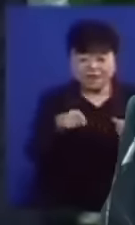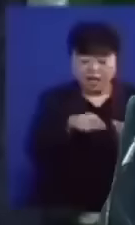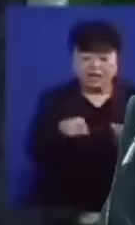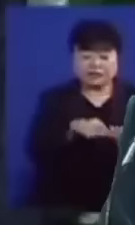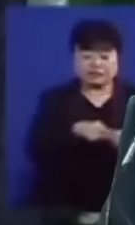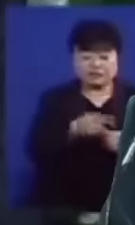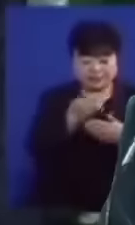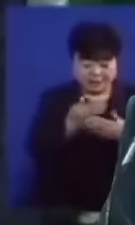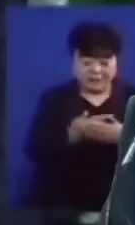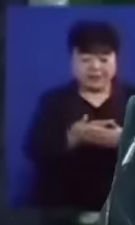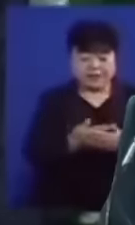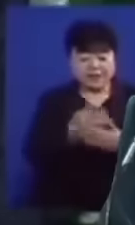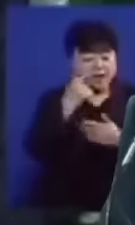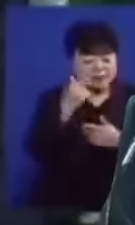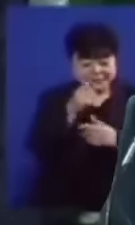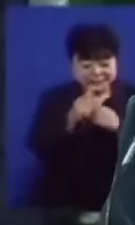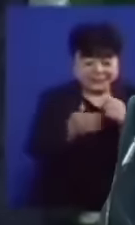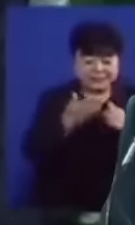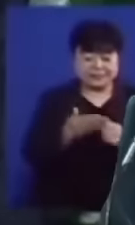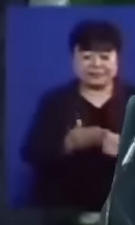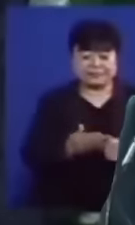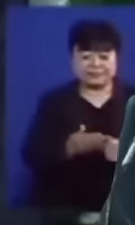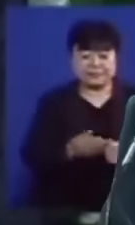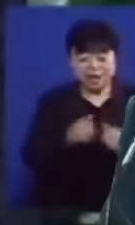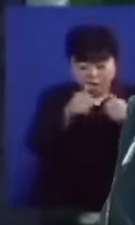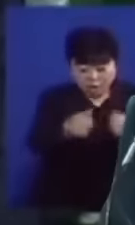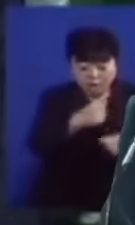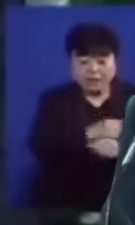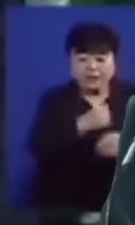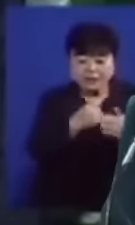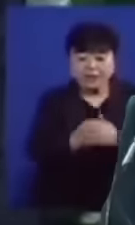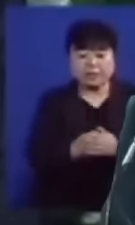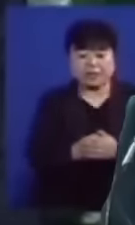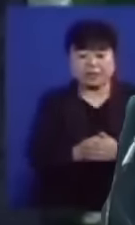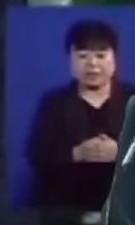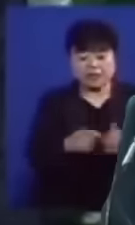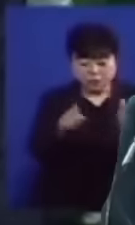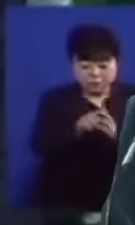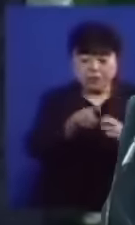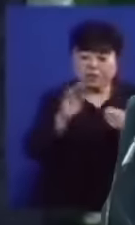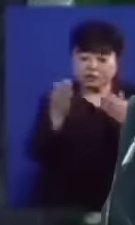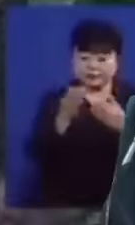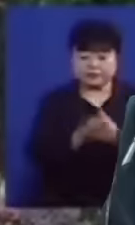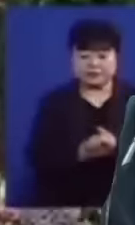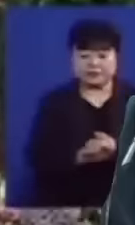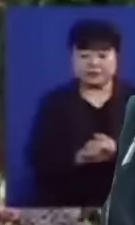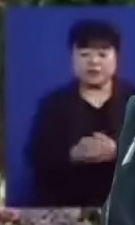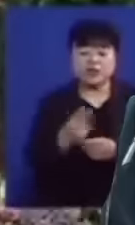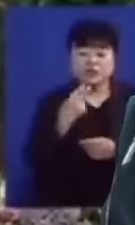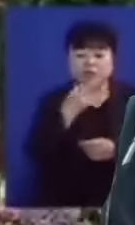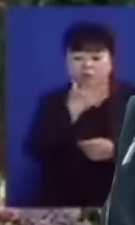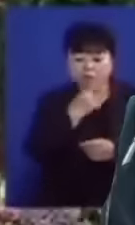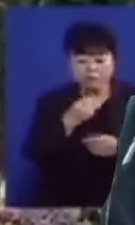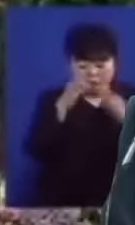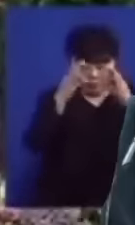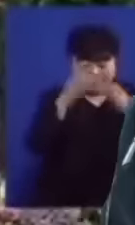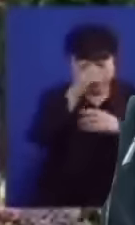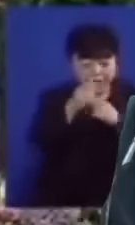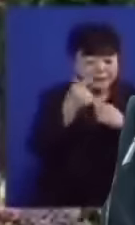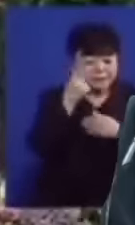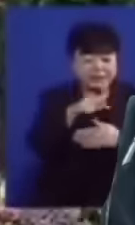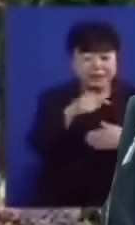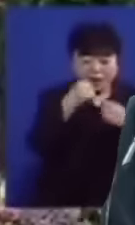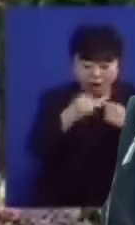가르쳐 주시고 아버지 하나님을 경외하셨으므로 우리가 따라서 믿는 것입니다. 요한복음 14장 10절에 내가 아버지